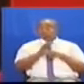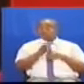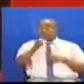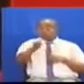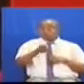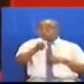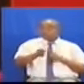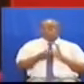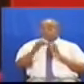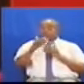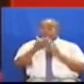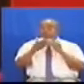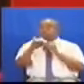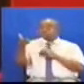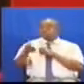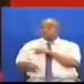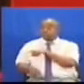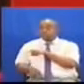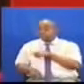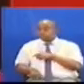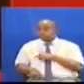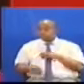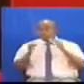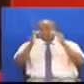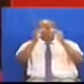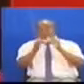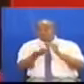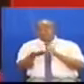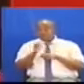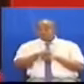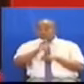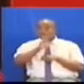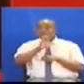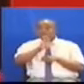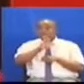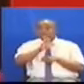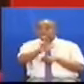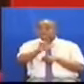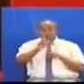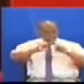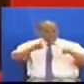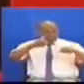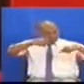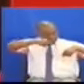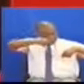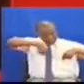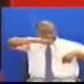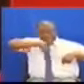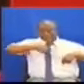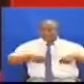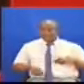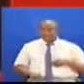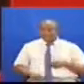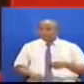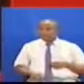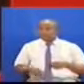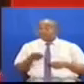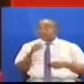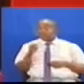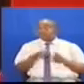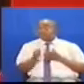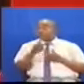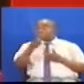jirani hapa, miundo minu yao ya standard gauge iliyojengwa afu compare na sisi. Fedha za walipa kodi wa